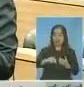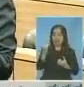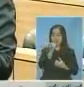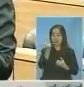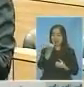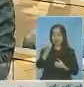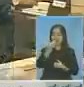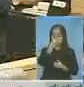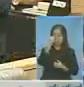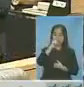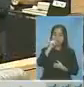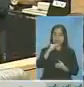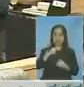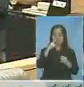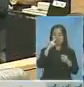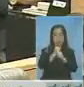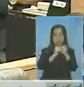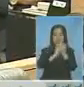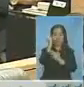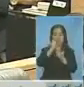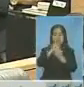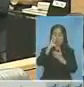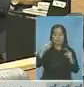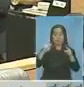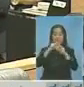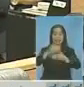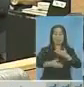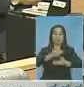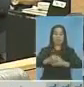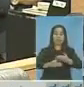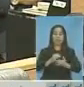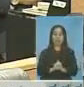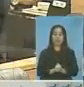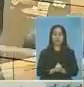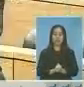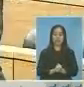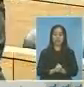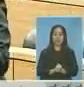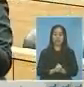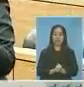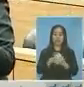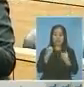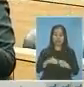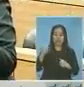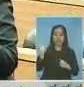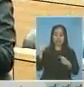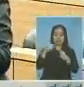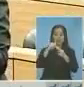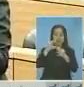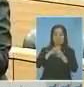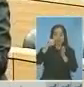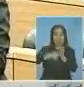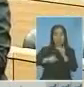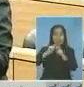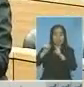ไม่มีคุณภาพไปให้เขาอย่างนี้มันใช้ไม่ได้นะคะกระทรวงพาณิชย์ก็เรื่องค่าอีเวนต์เนี่ยดิ